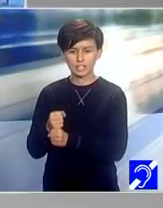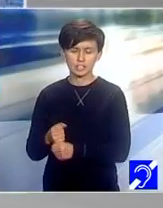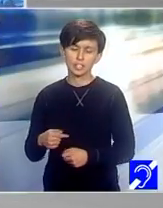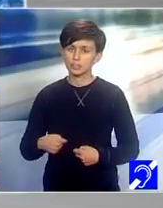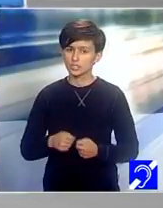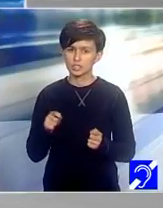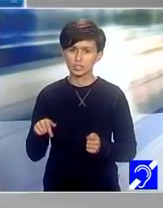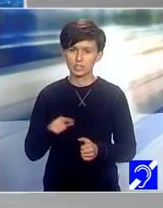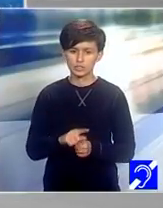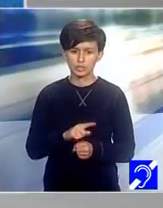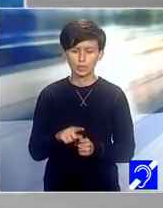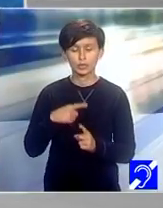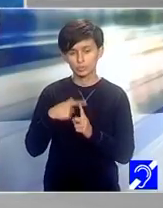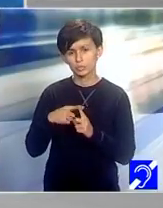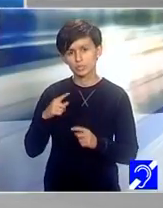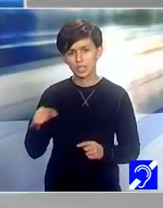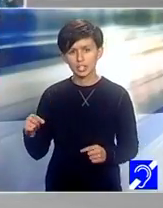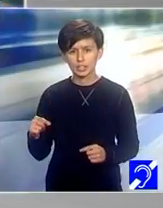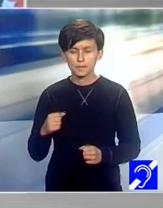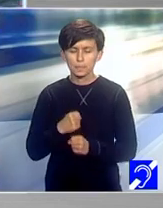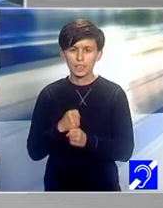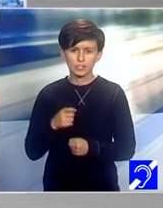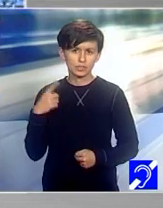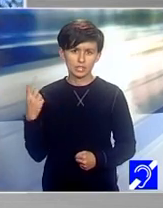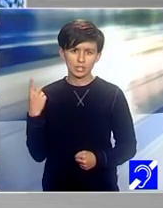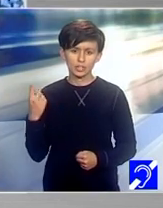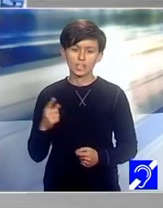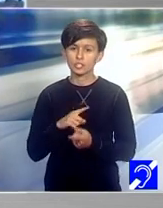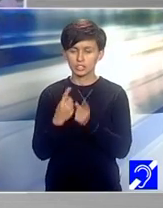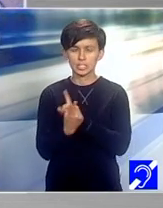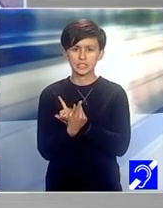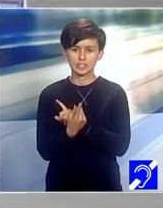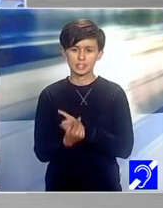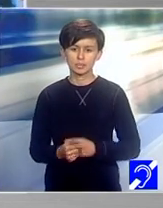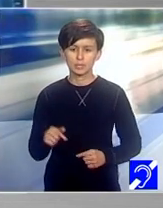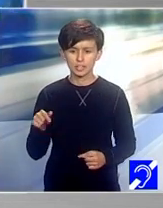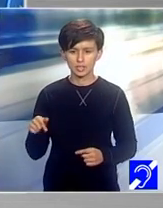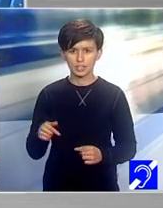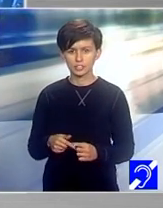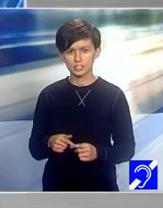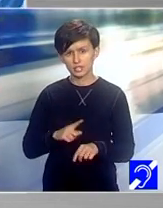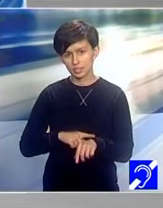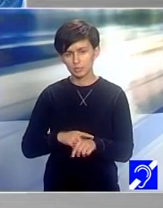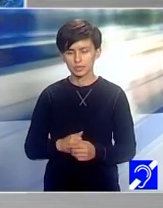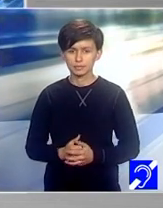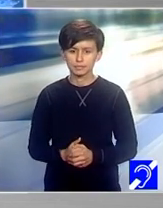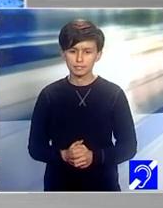toate aceste chestiuni, plus multe altele, au făcut ca orașul cu adevărat să se schimbe în acest interval.